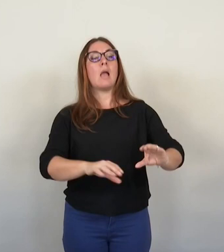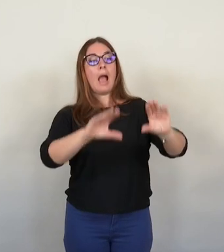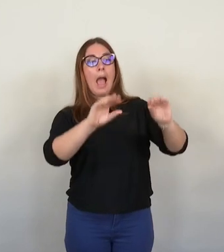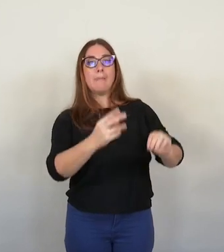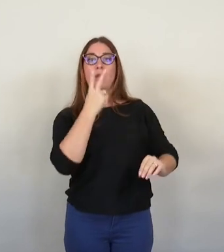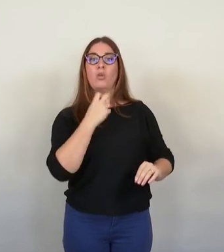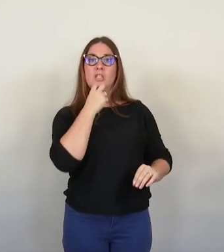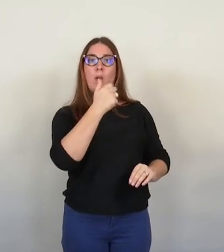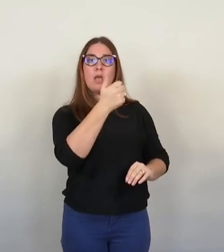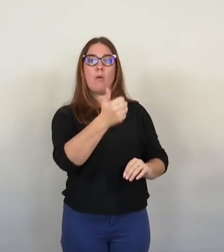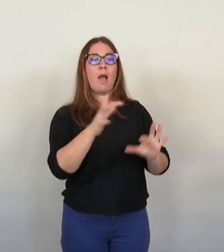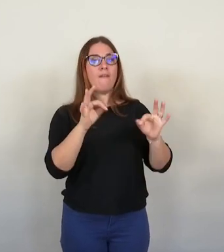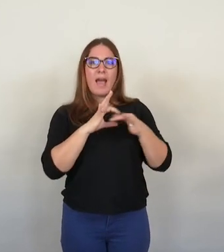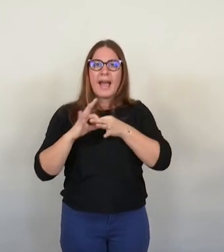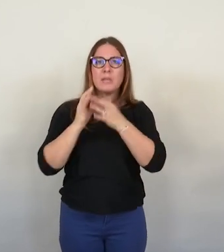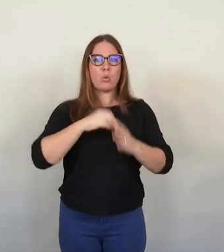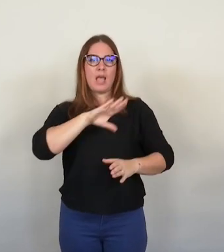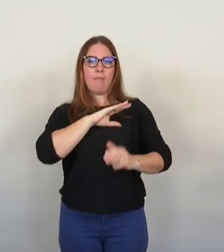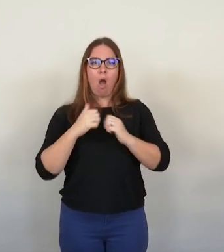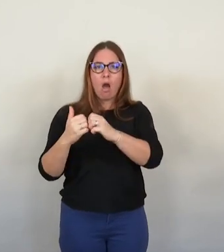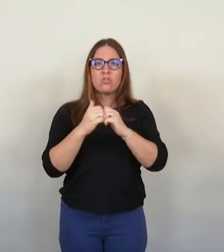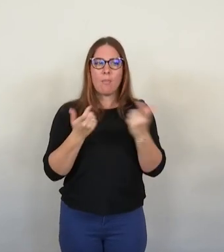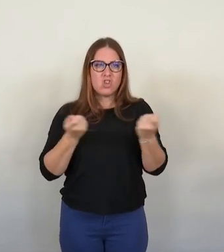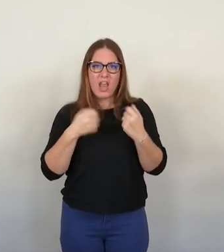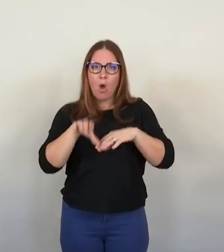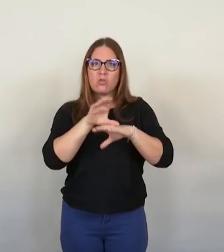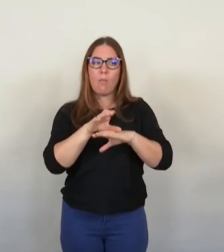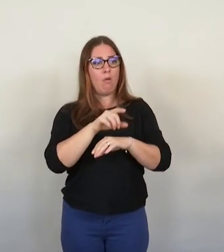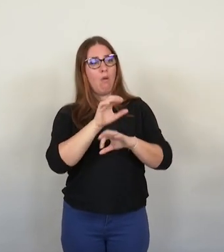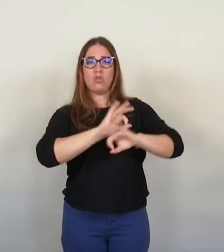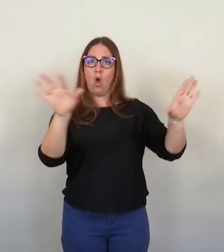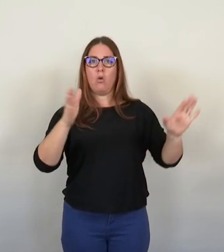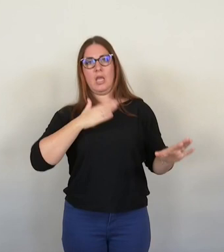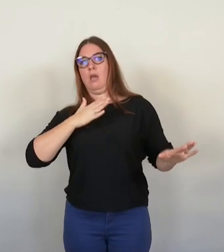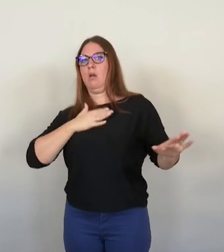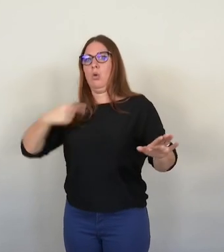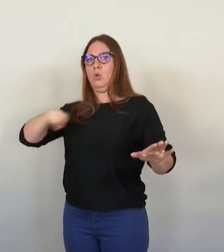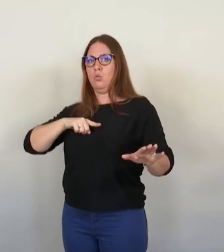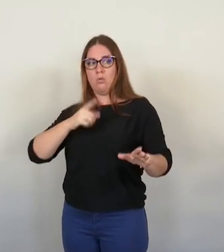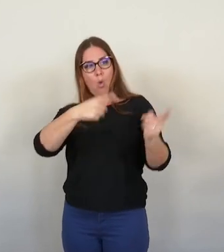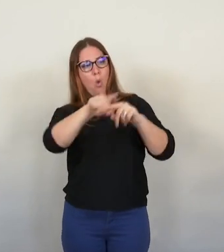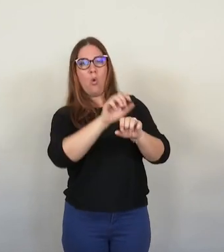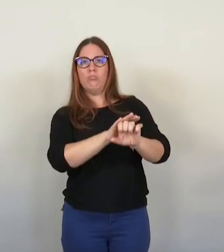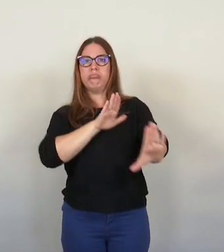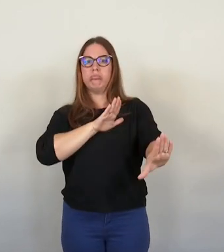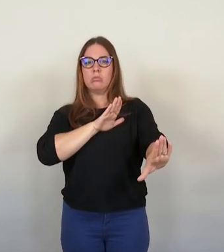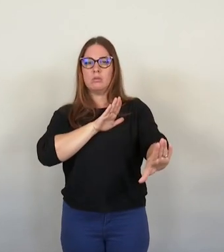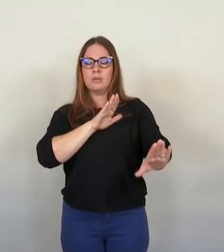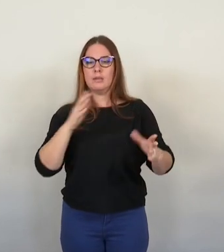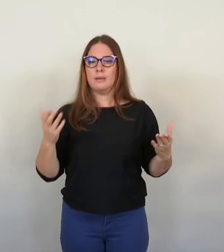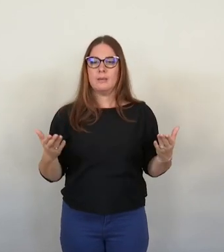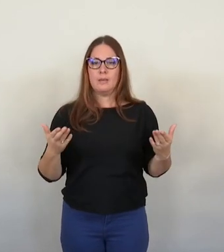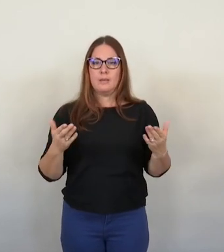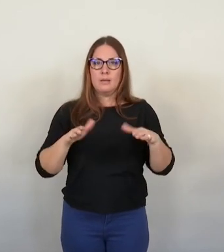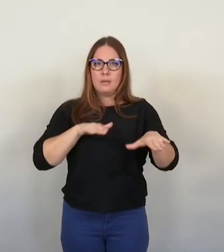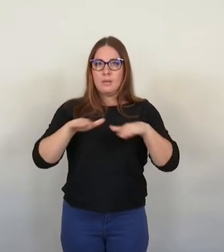citoyens la notion de corresponsabilité et de cogestion de l'outil qui est censé contribuer à son émancipation le principe